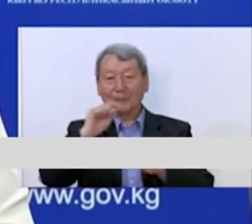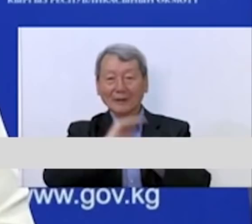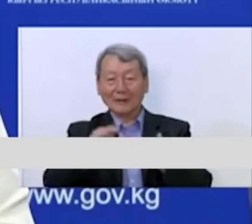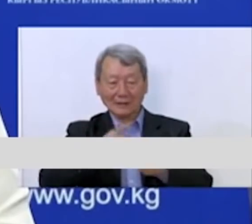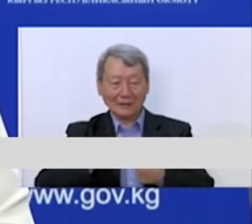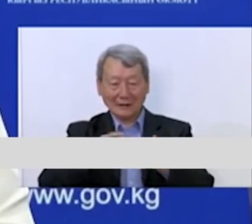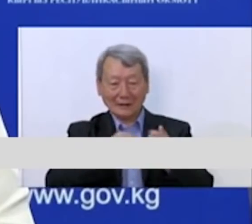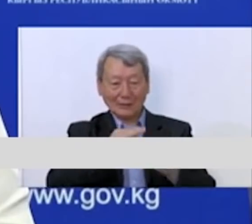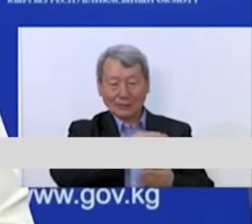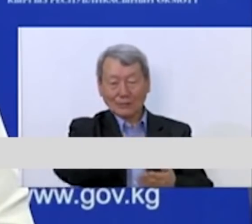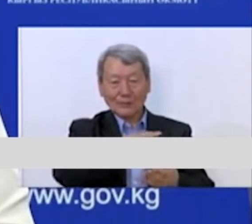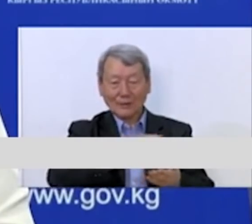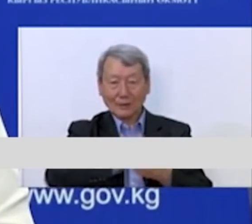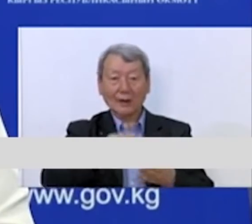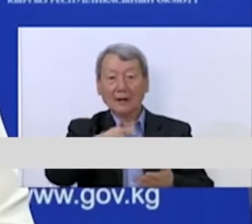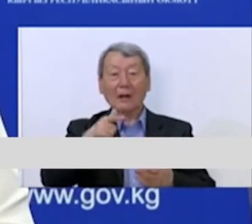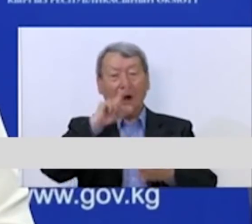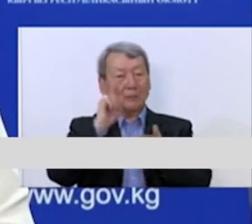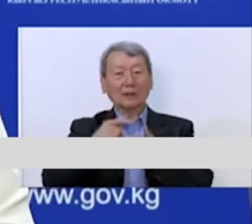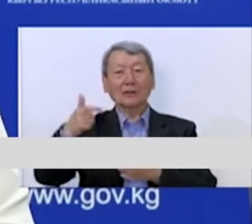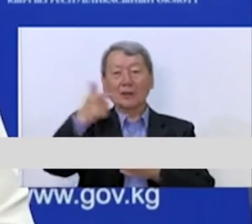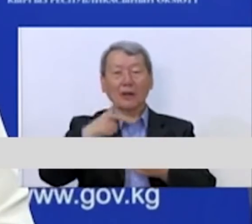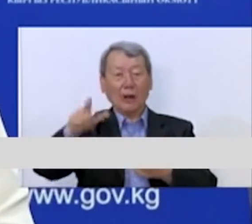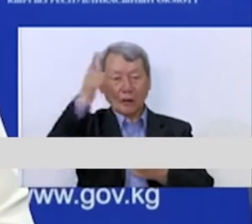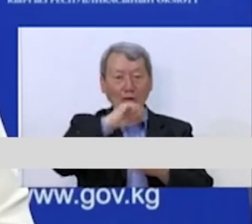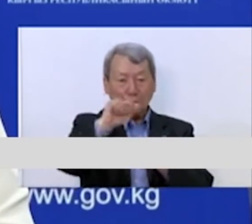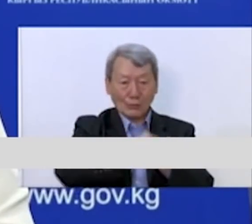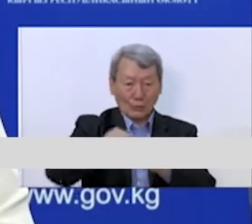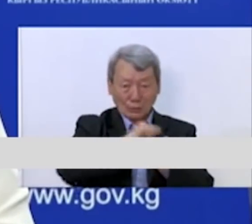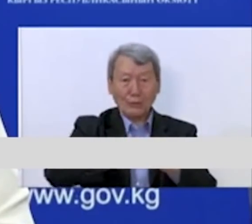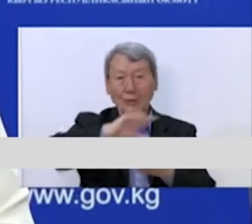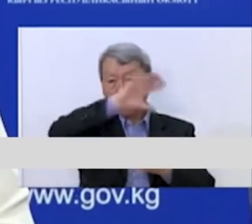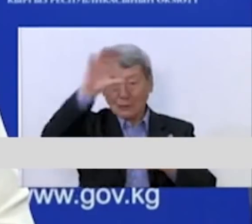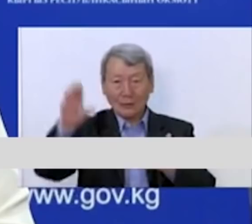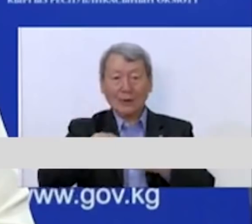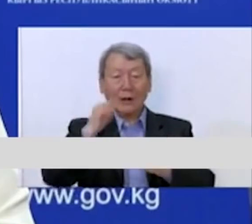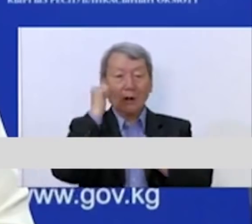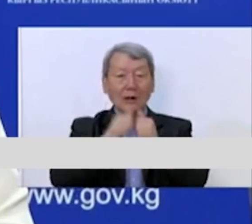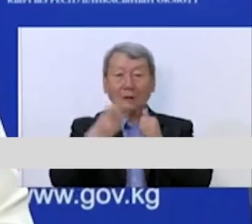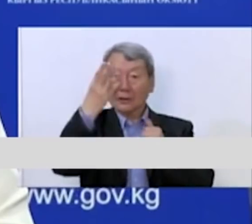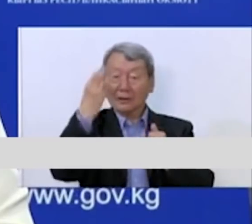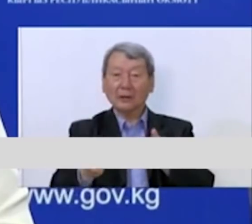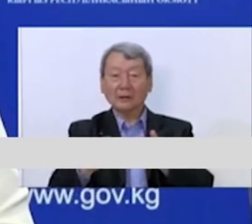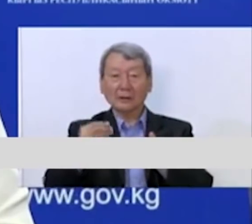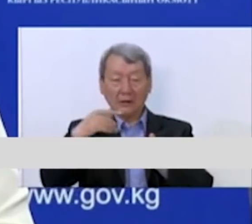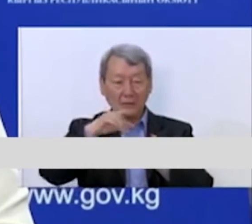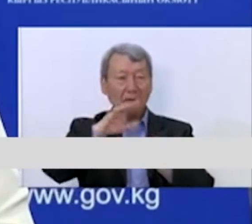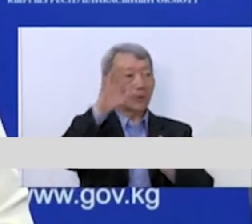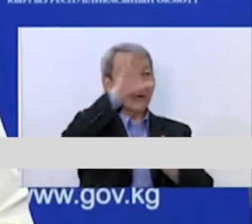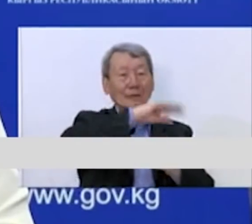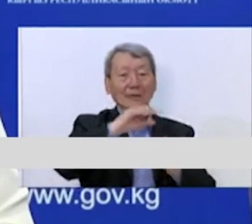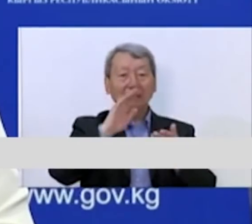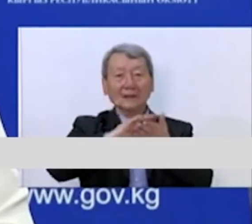средств. И генеральной уборки не менее чем каждые 3 дня с мытьем и